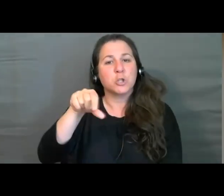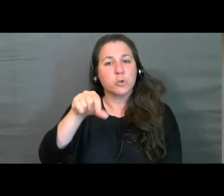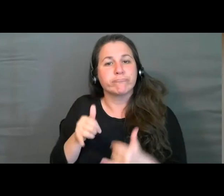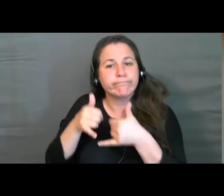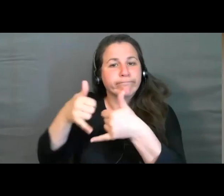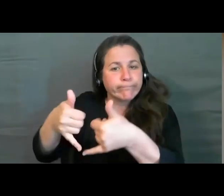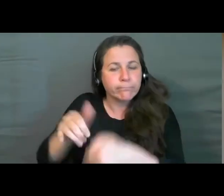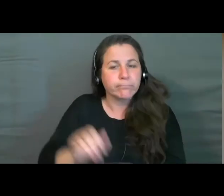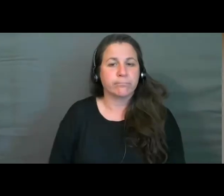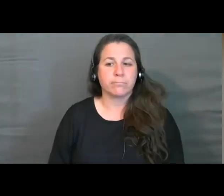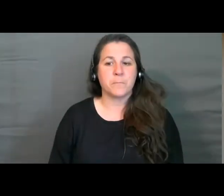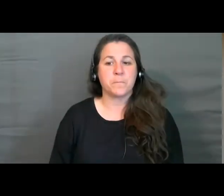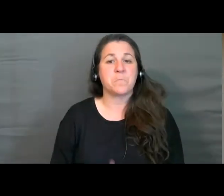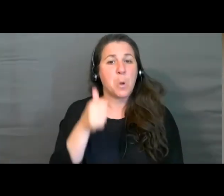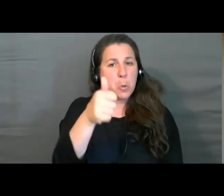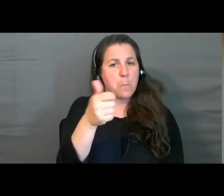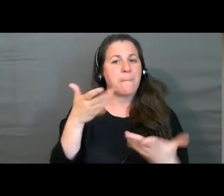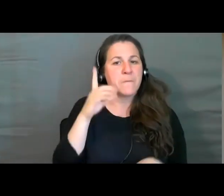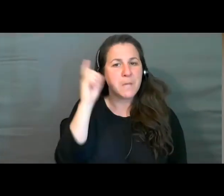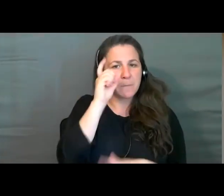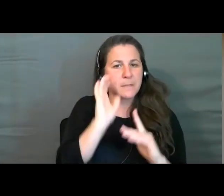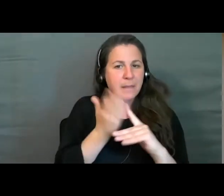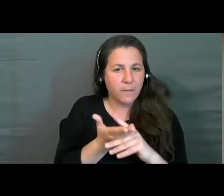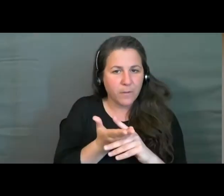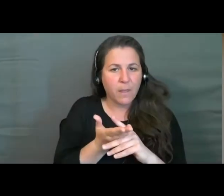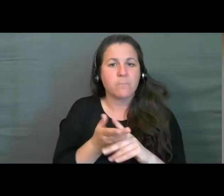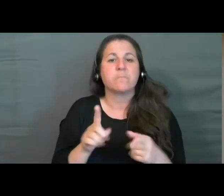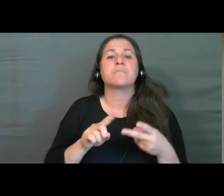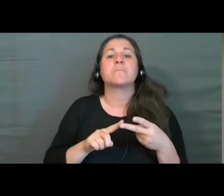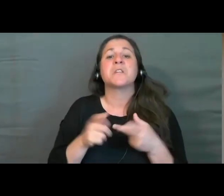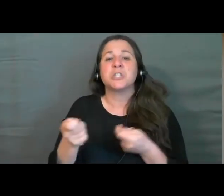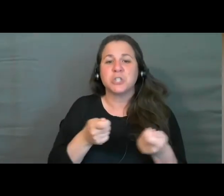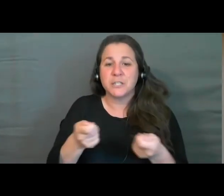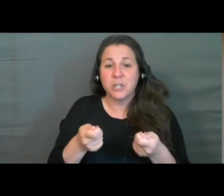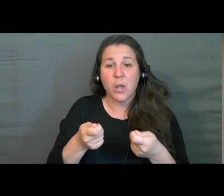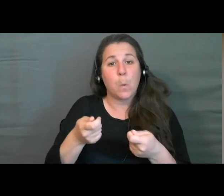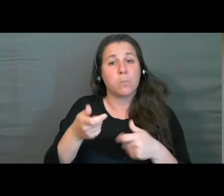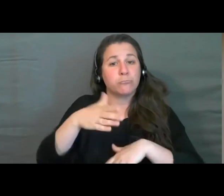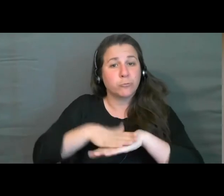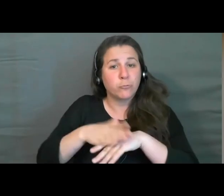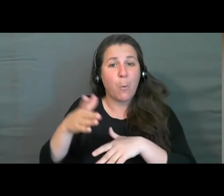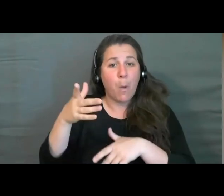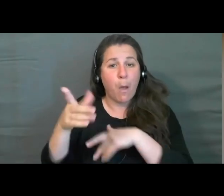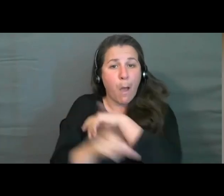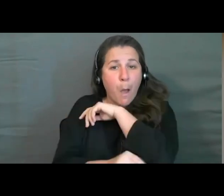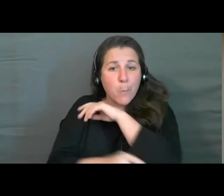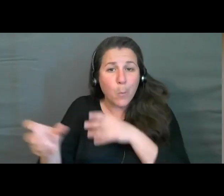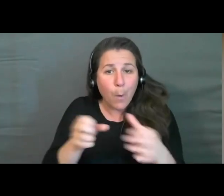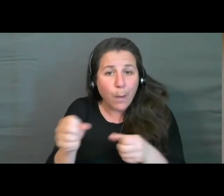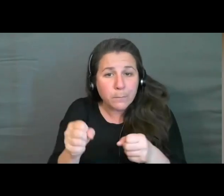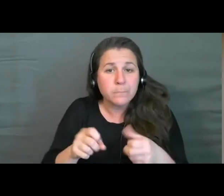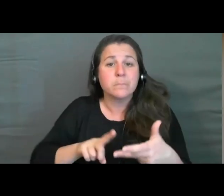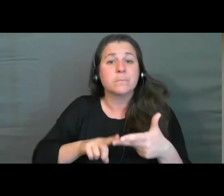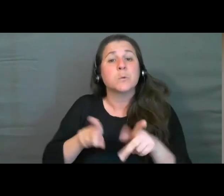Martin a été intervenant puis gestionnaire dans le domaine de l'employabilité et du soutien aux études des personnes